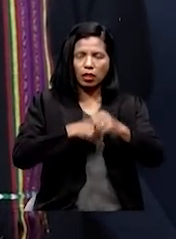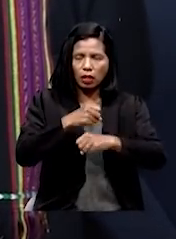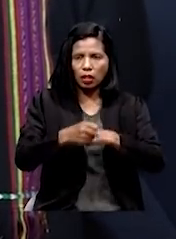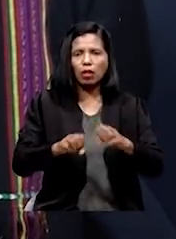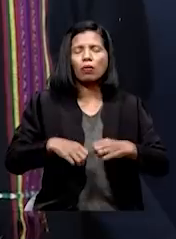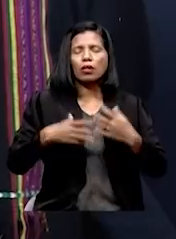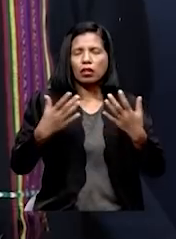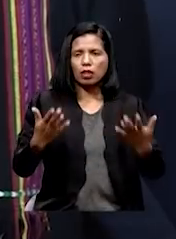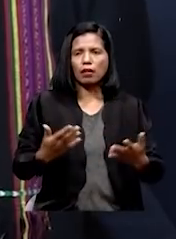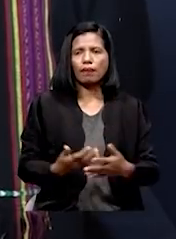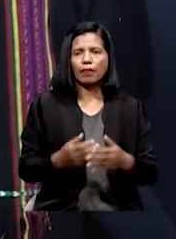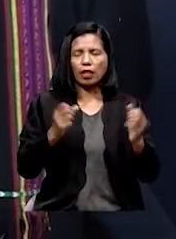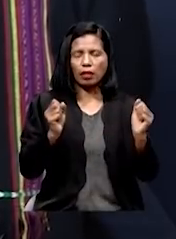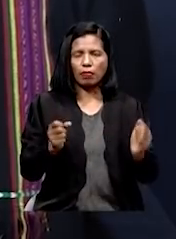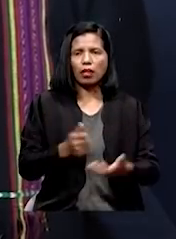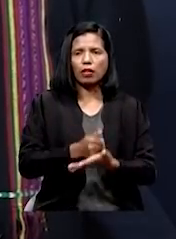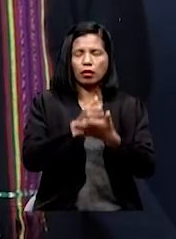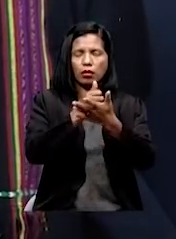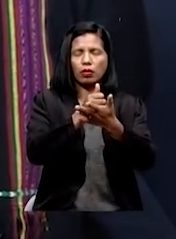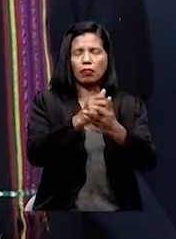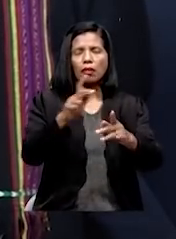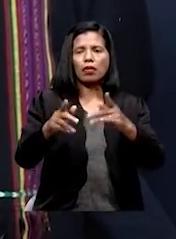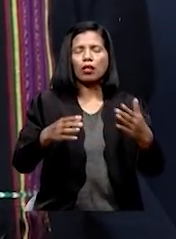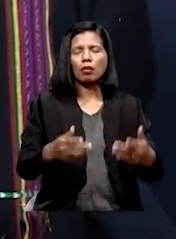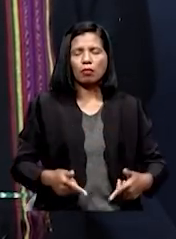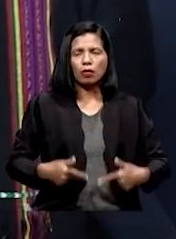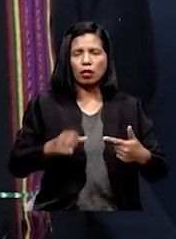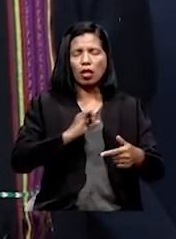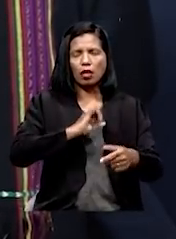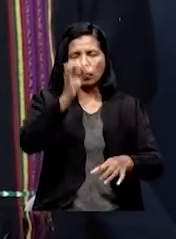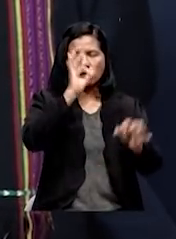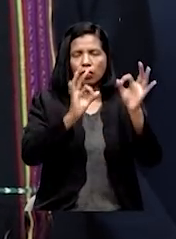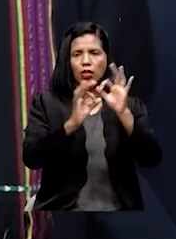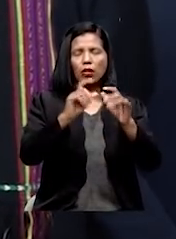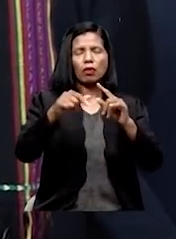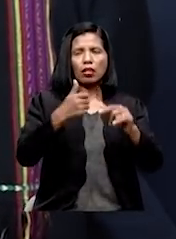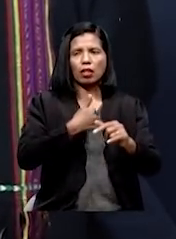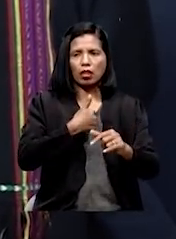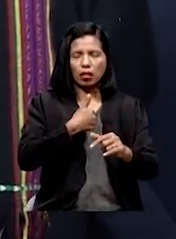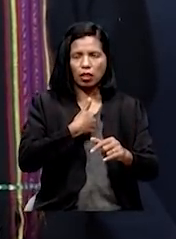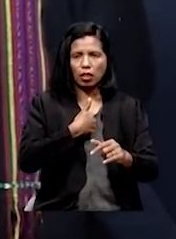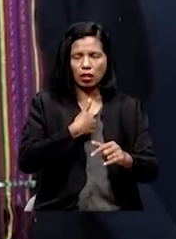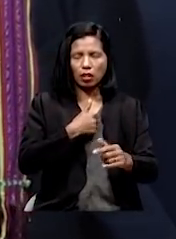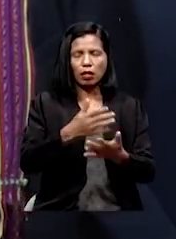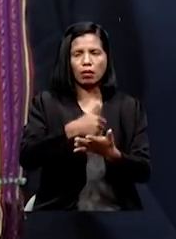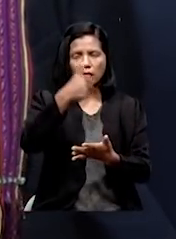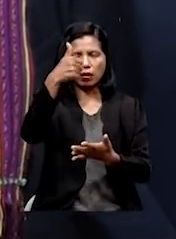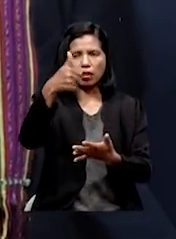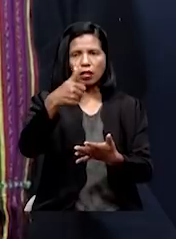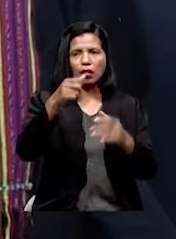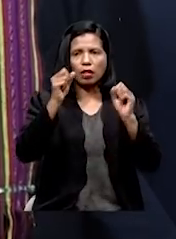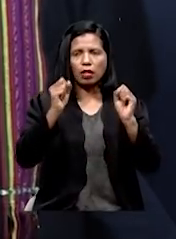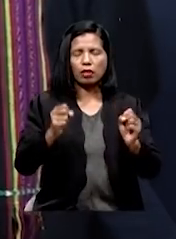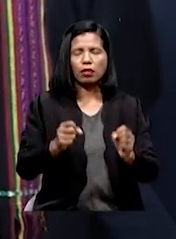insane at bele luta va povo ne moris ne au fier kata ke bahira candidato ne kono ne pasa ne se